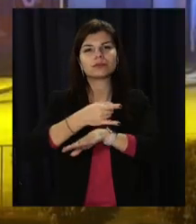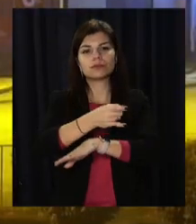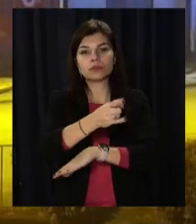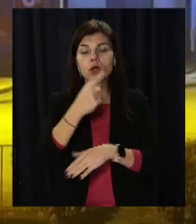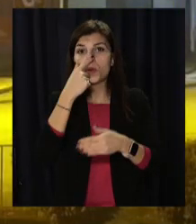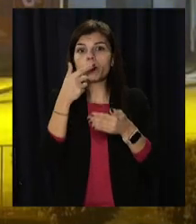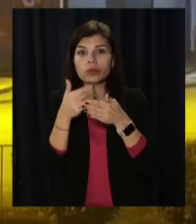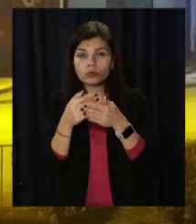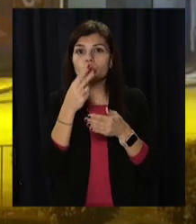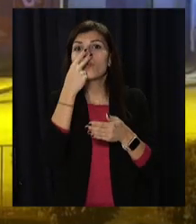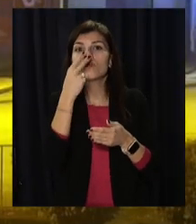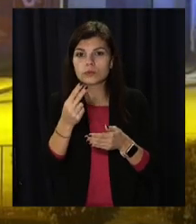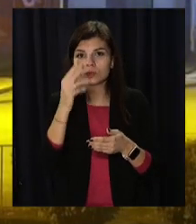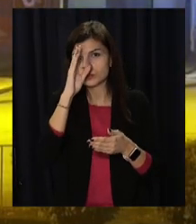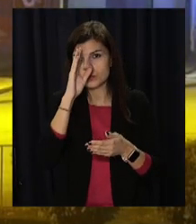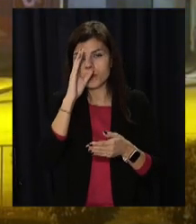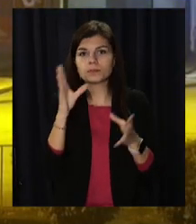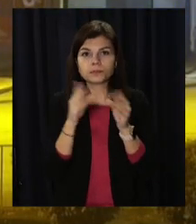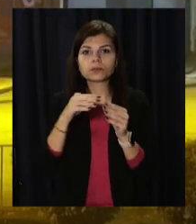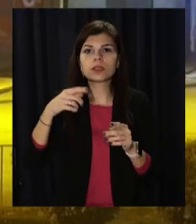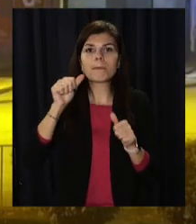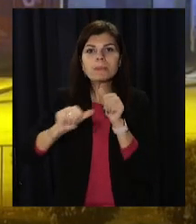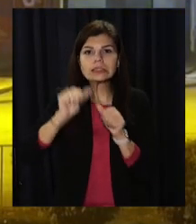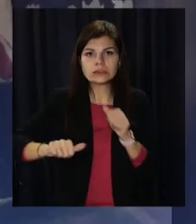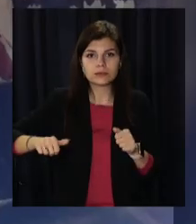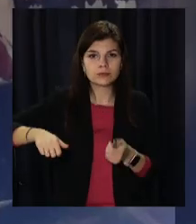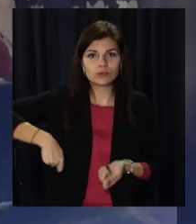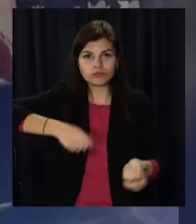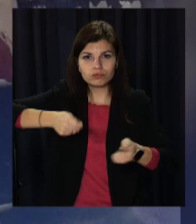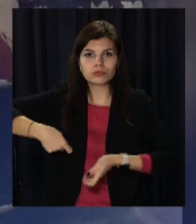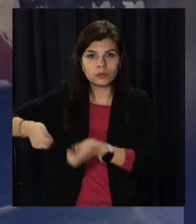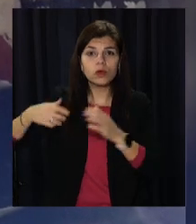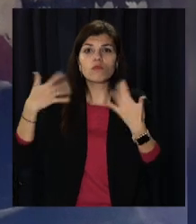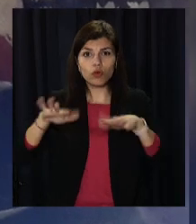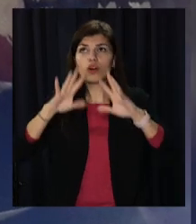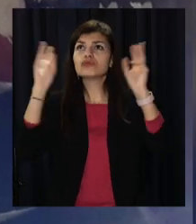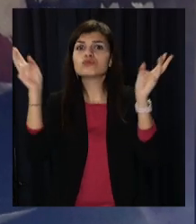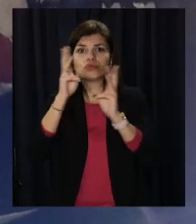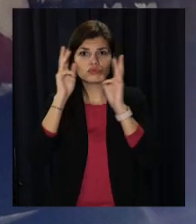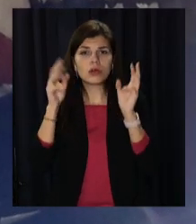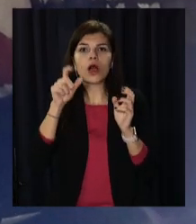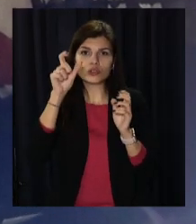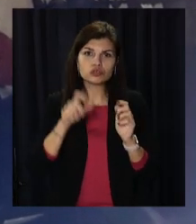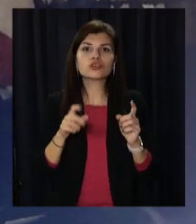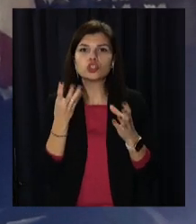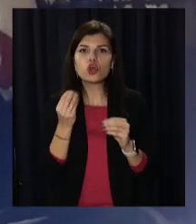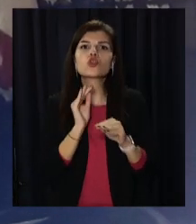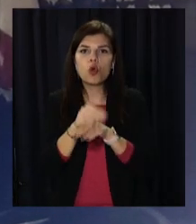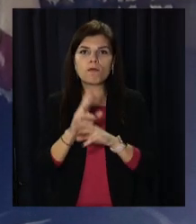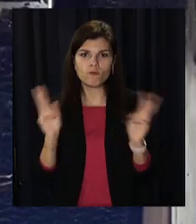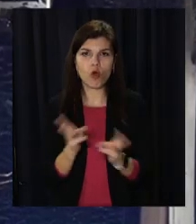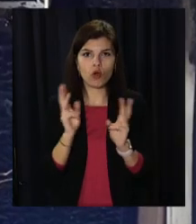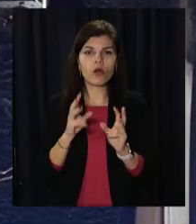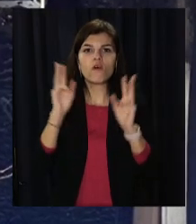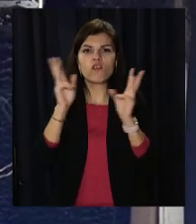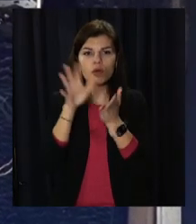під'їхали ближче, то побачили чоловіка з каністрою в руках. Попри те, що будівля вже палала, зловмисник ходив та піддавав жару.